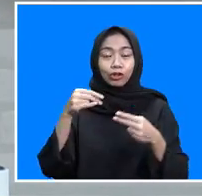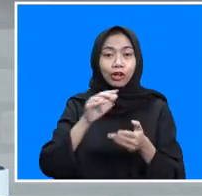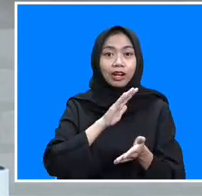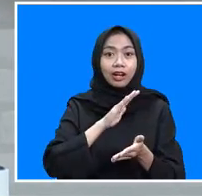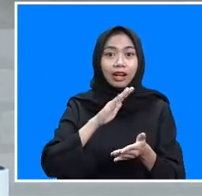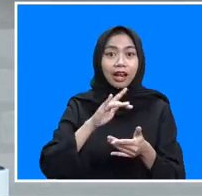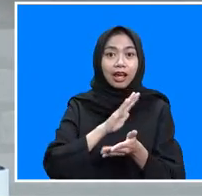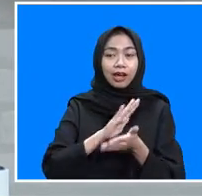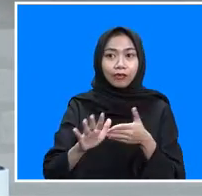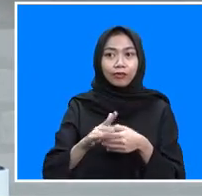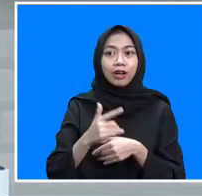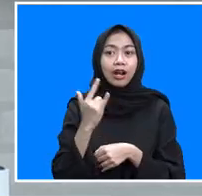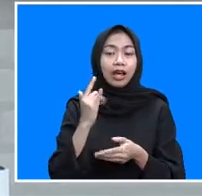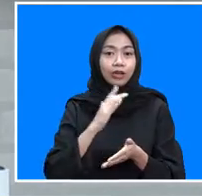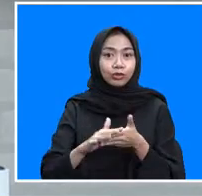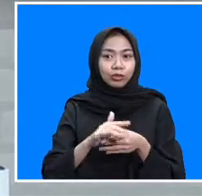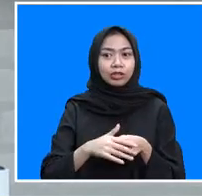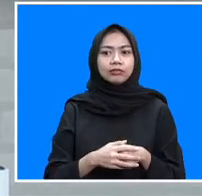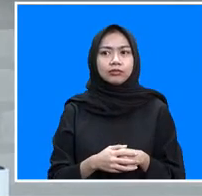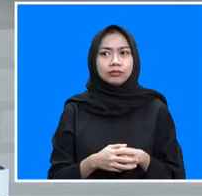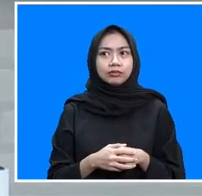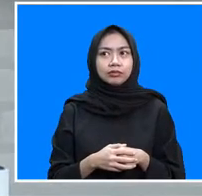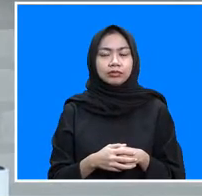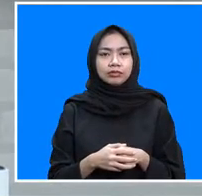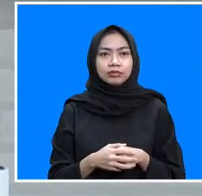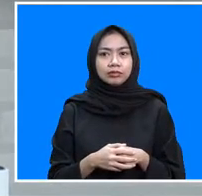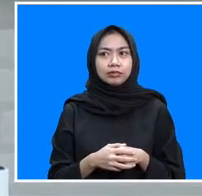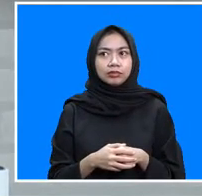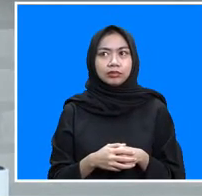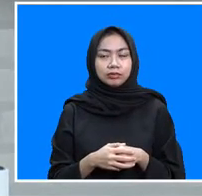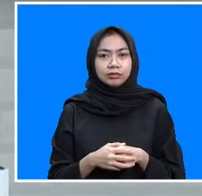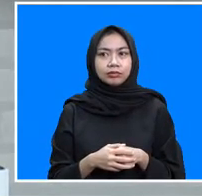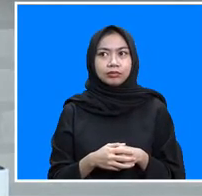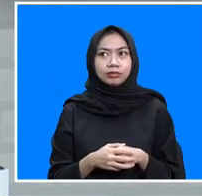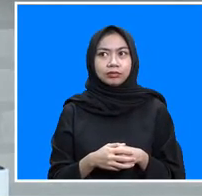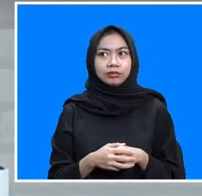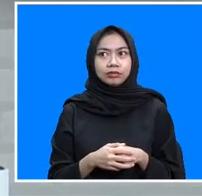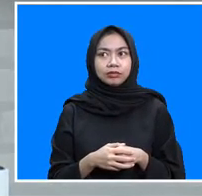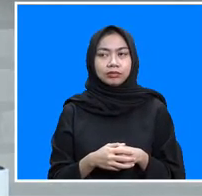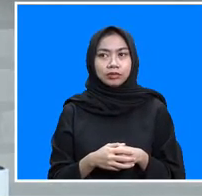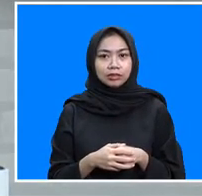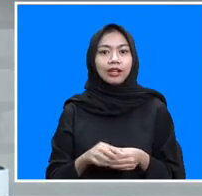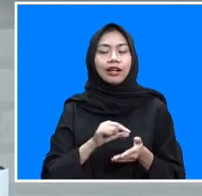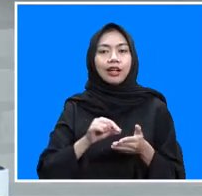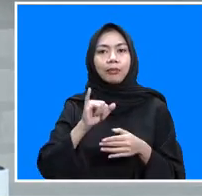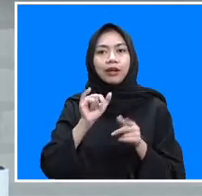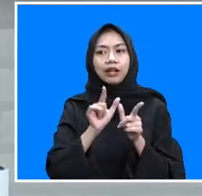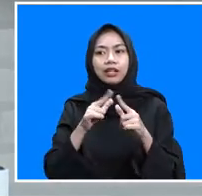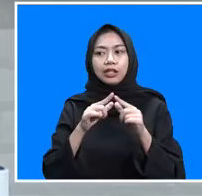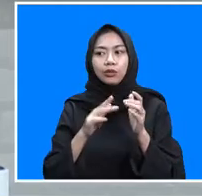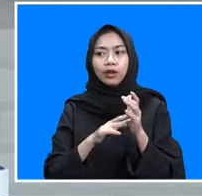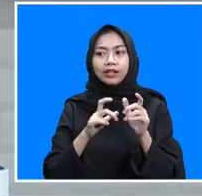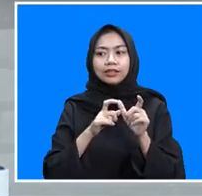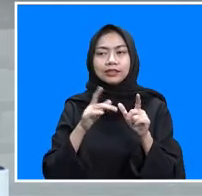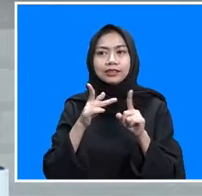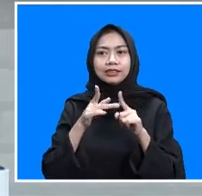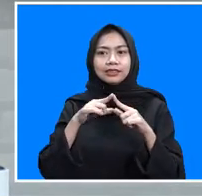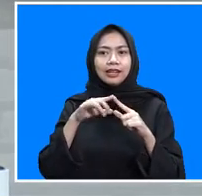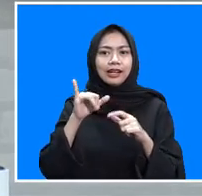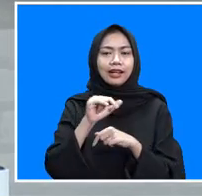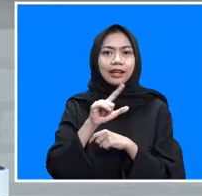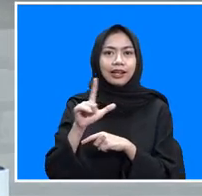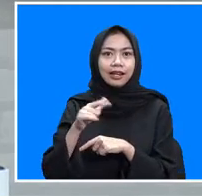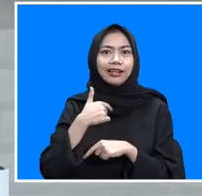live melalui kanal YouTube Kemendikbud Ristek Republik Indonesia. Saya Iwan Syahril dan pada sore hari ini saya akan